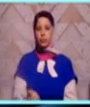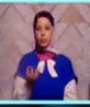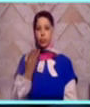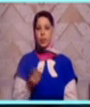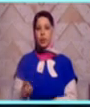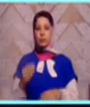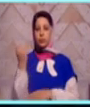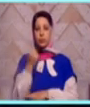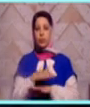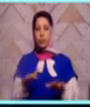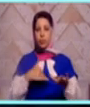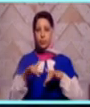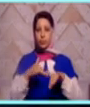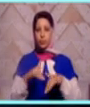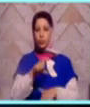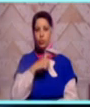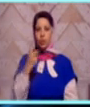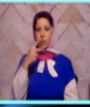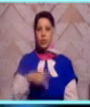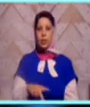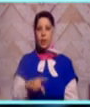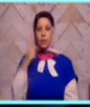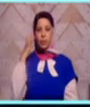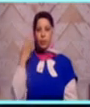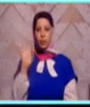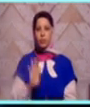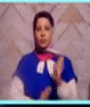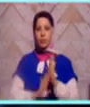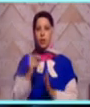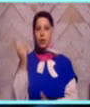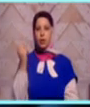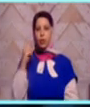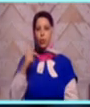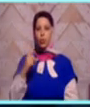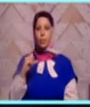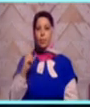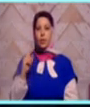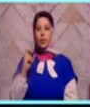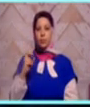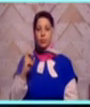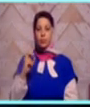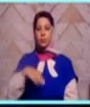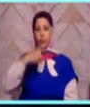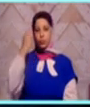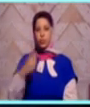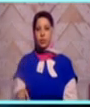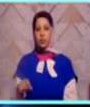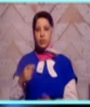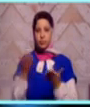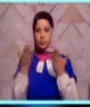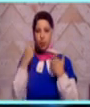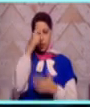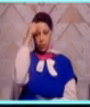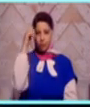الطرق. خلينا ناكد ان شهر اغسطس دايما معروف بارتفاع نسب الرطوبه اللي هي العامل المهم جدا في احساسنا بارتفاع درجات الحراره،